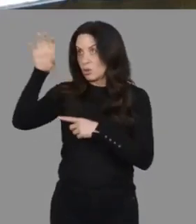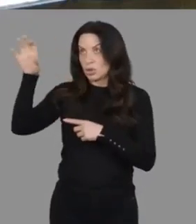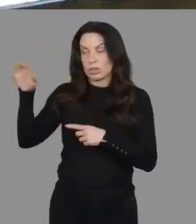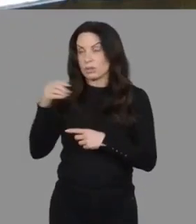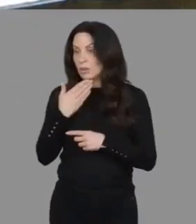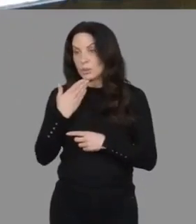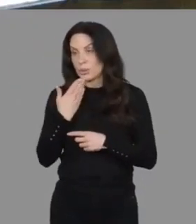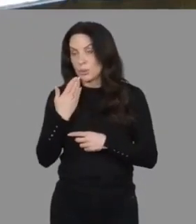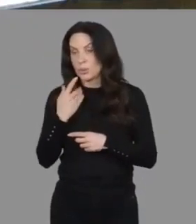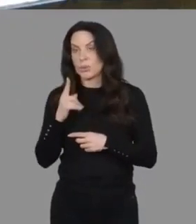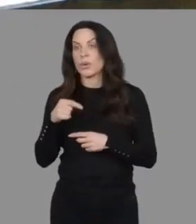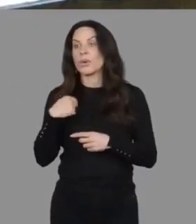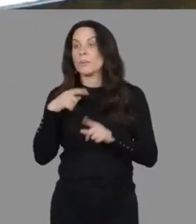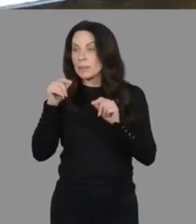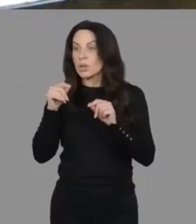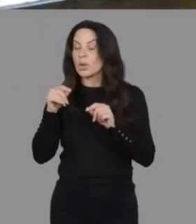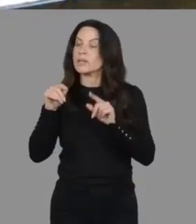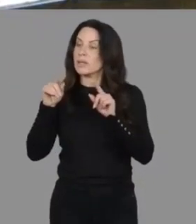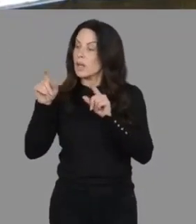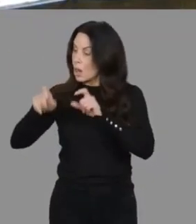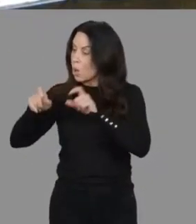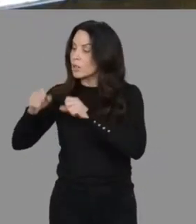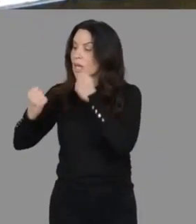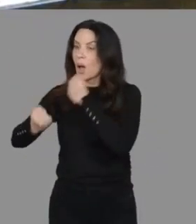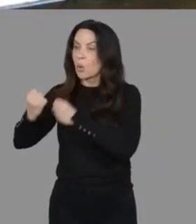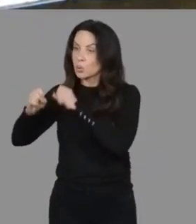mehr Menschen umsteigen können in den ÖPNV.